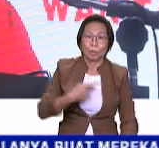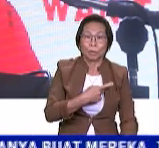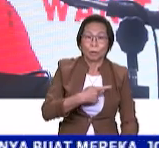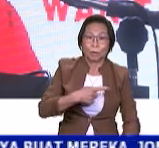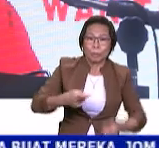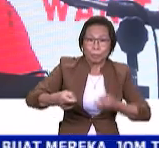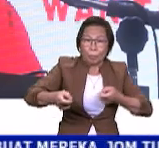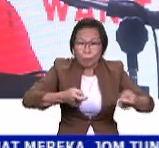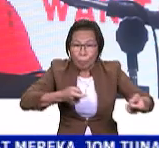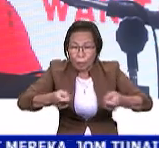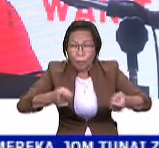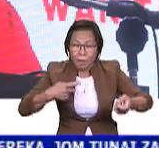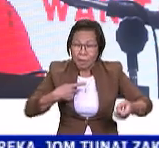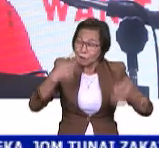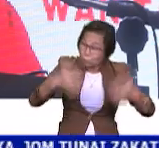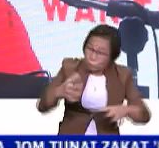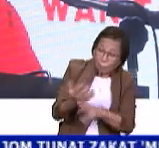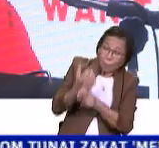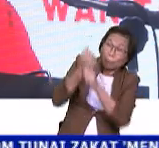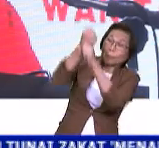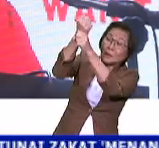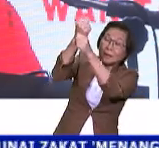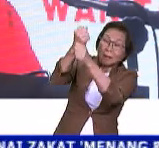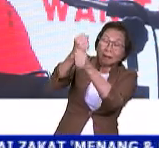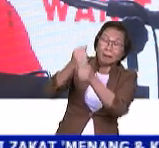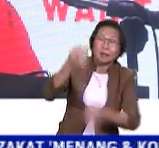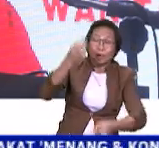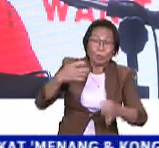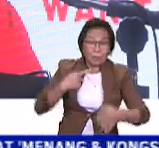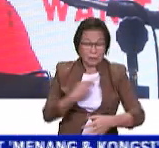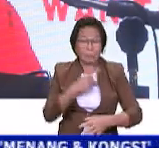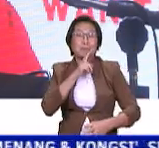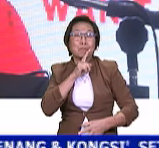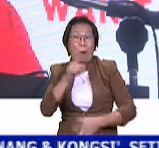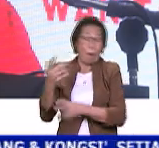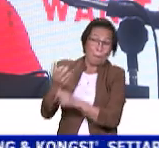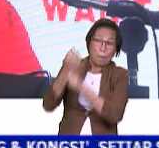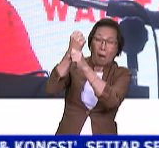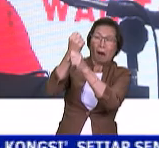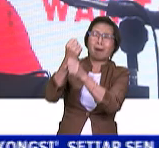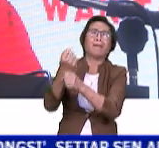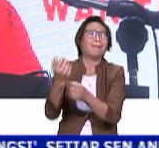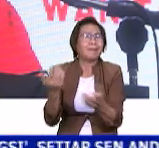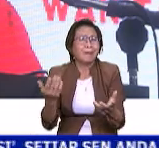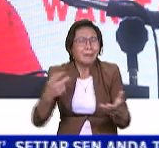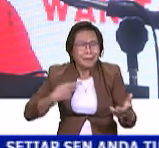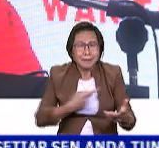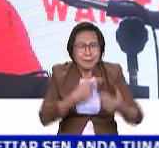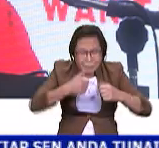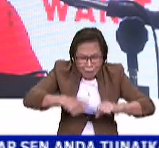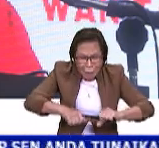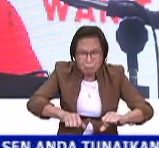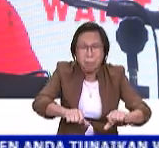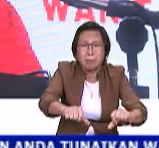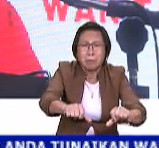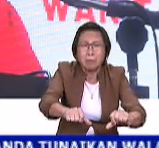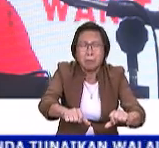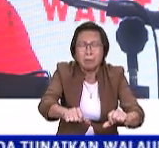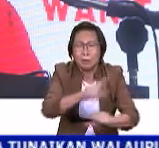Kalau kita dah pun menang, lain cerita sikit. Ini kita masih di dalam zon